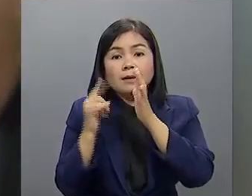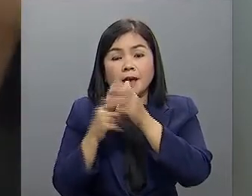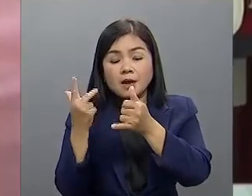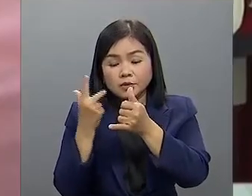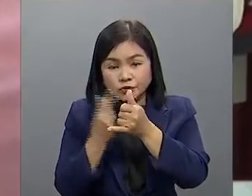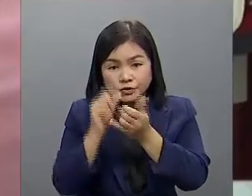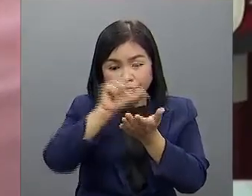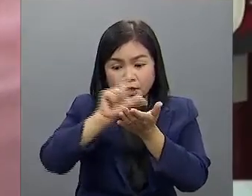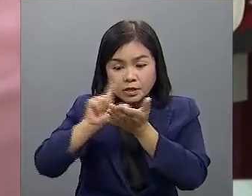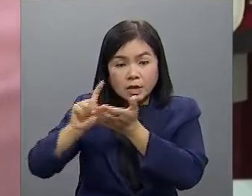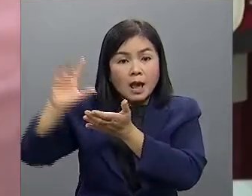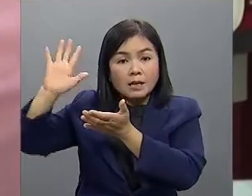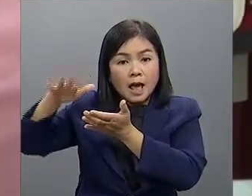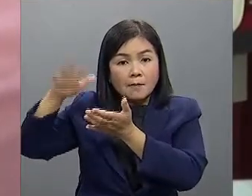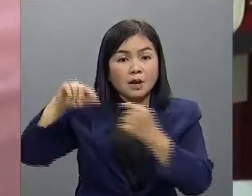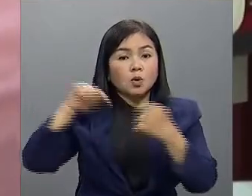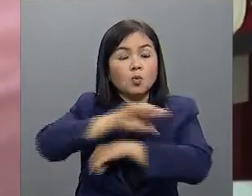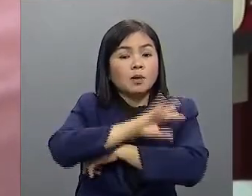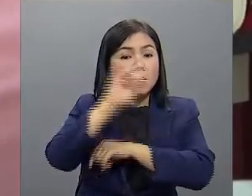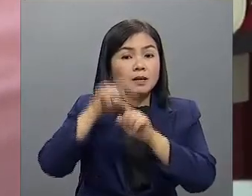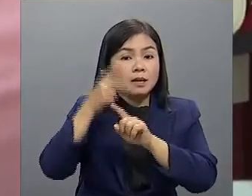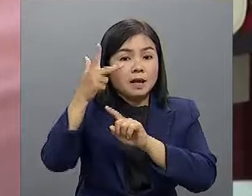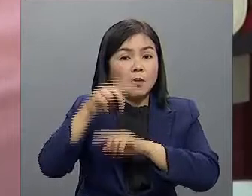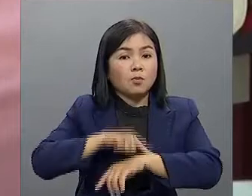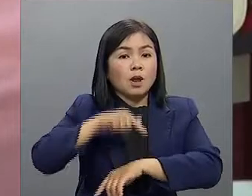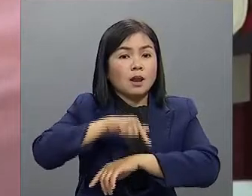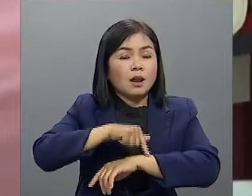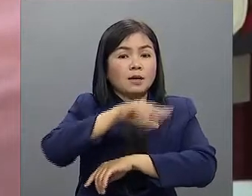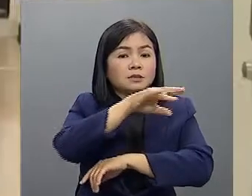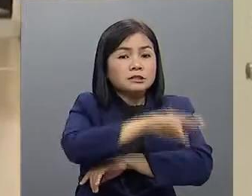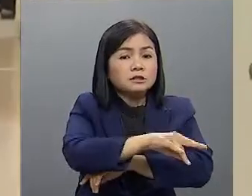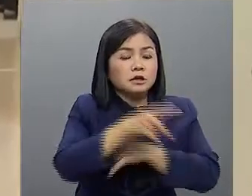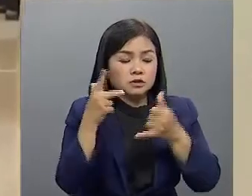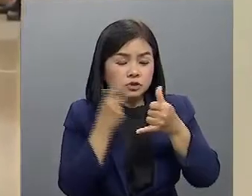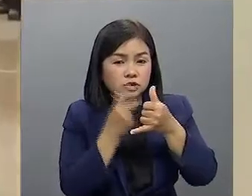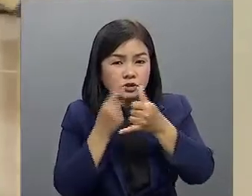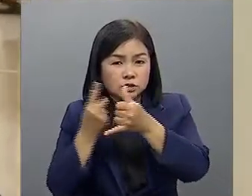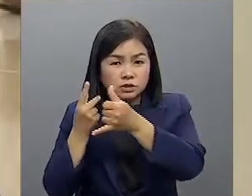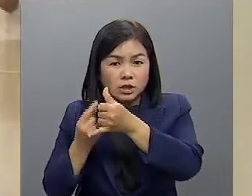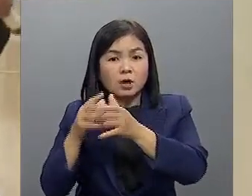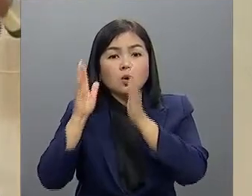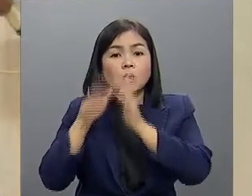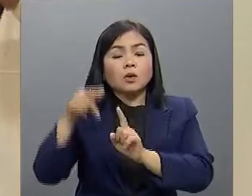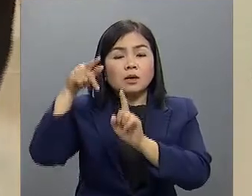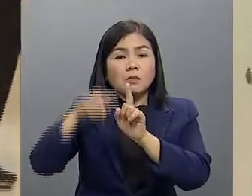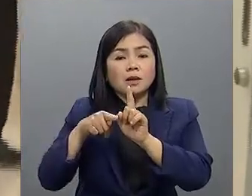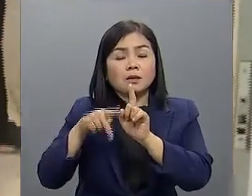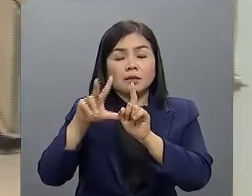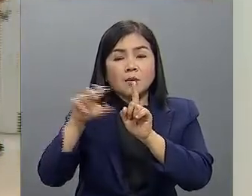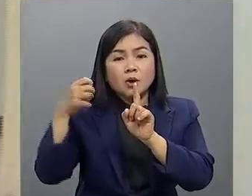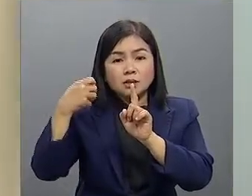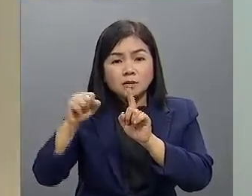มูลวันที่8มีนาคมเวลา 19:00 น.นะครับมีผู้ได้รับวัคซีนแล้วจำนวน 1,310 คนจาก 2,500 คน